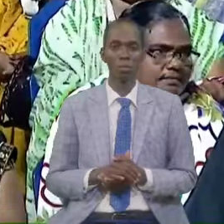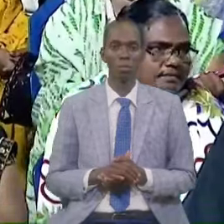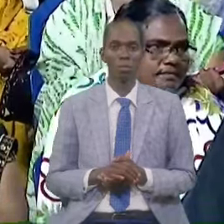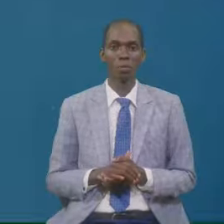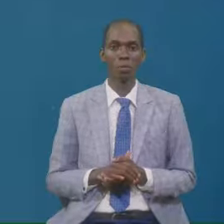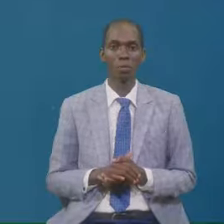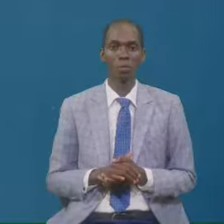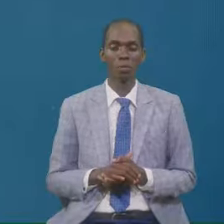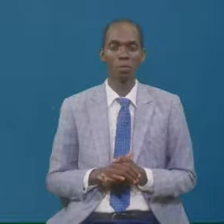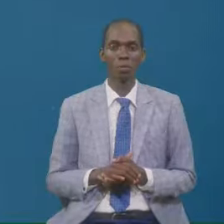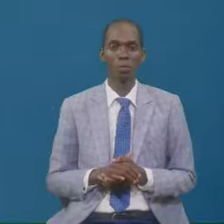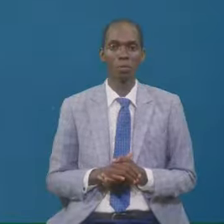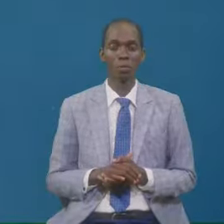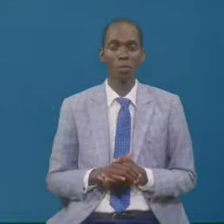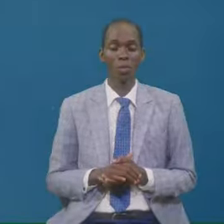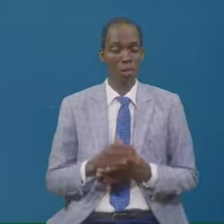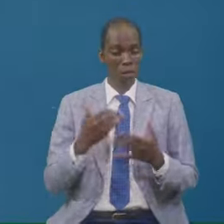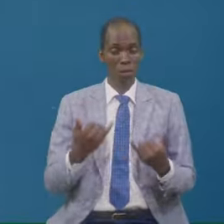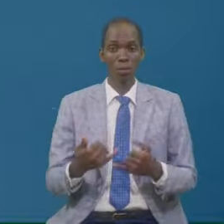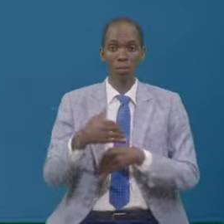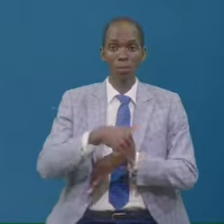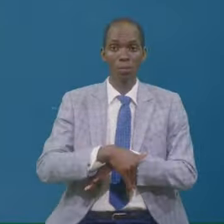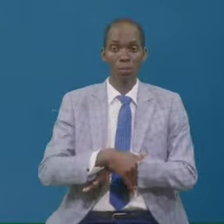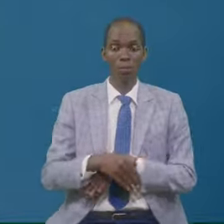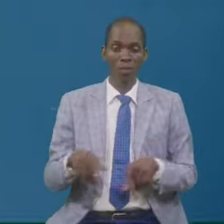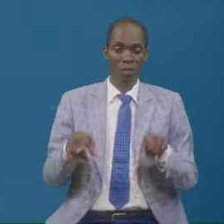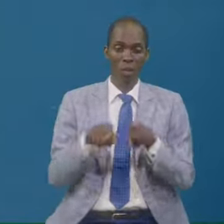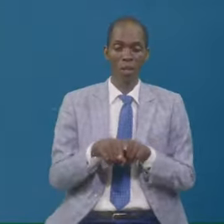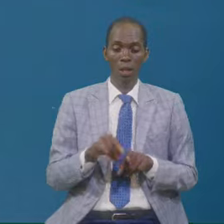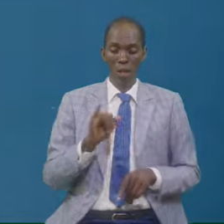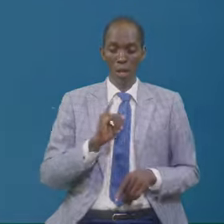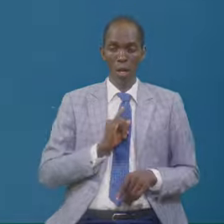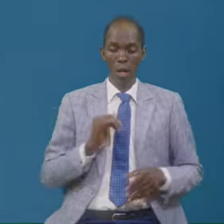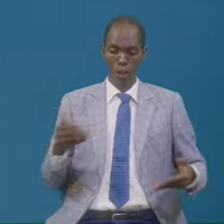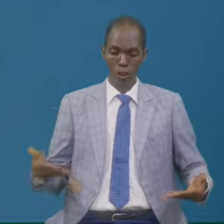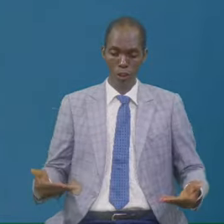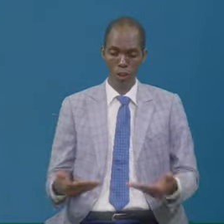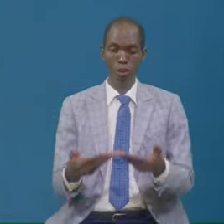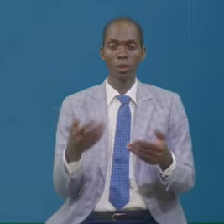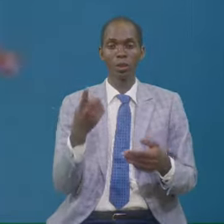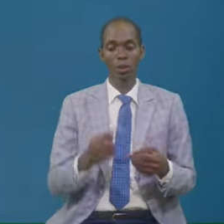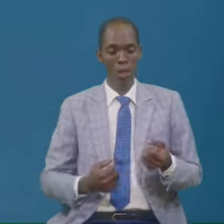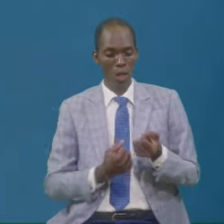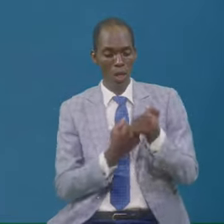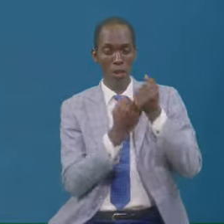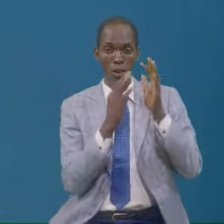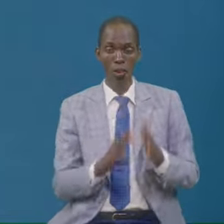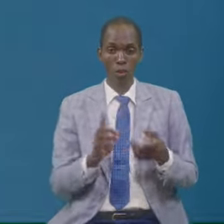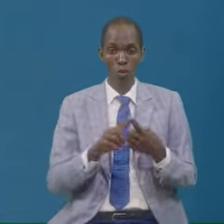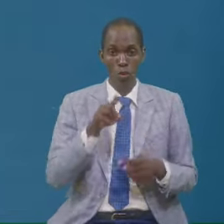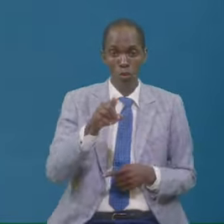చప్పుడే. Tonight, ఈ రాత్రి, as I introduce the advocate to you, it's a knock at your